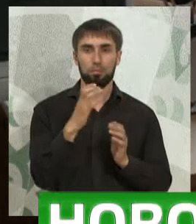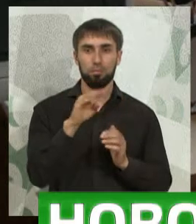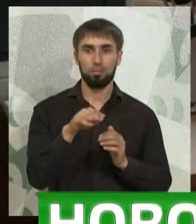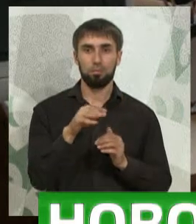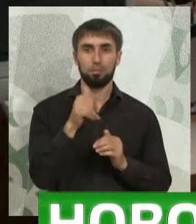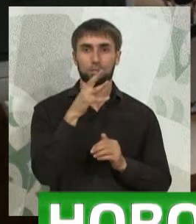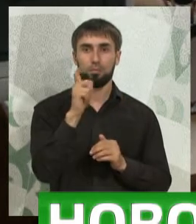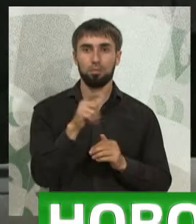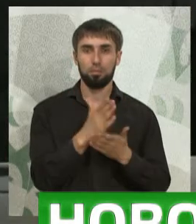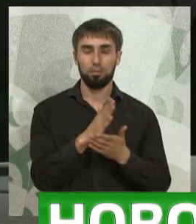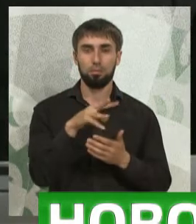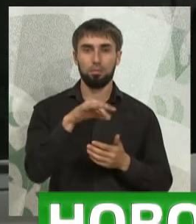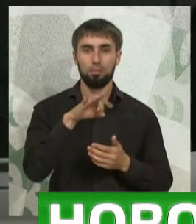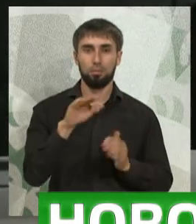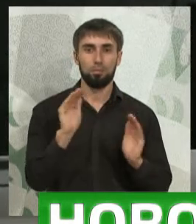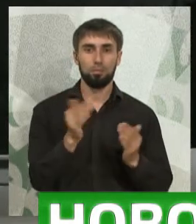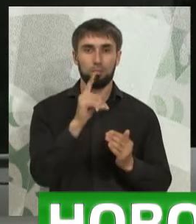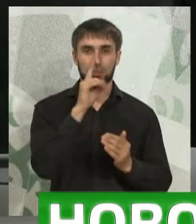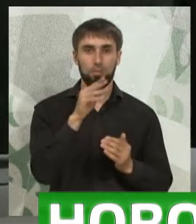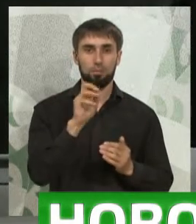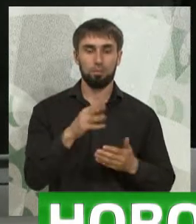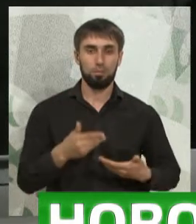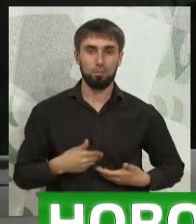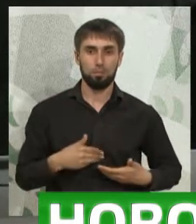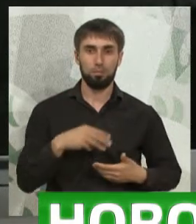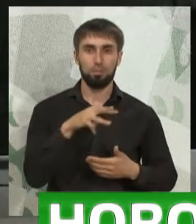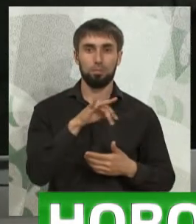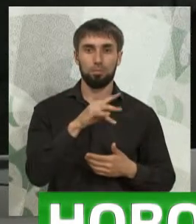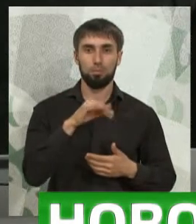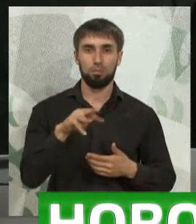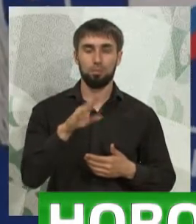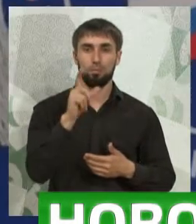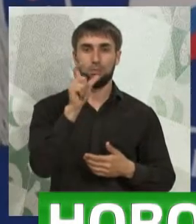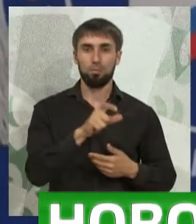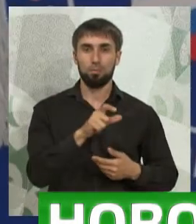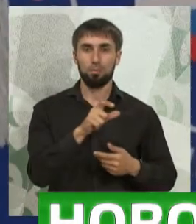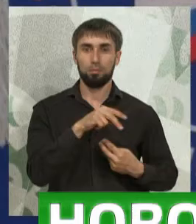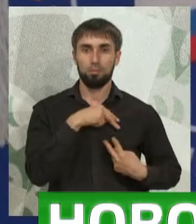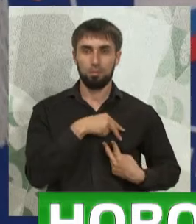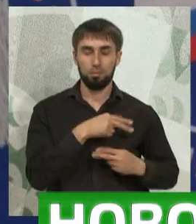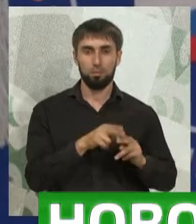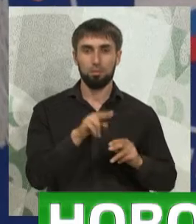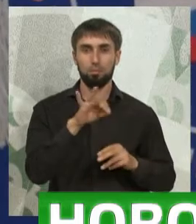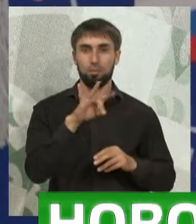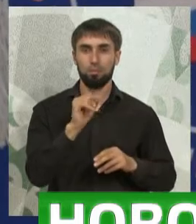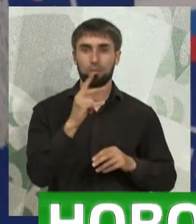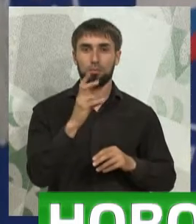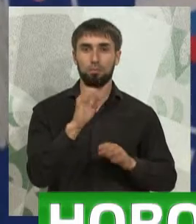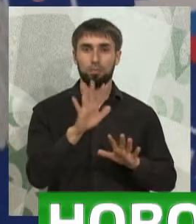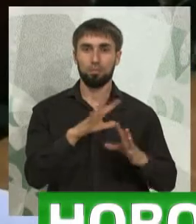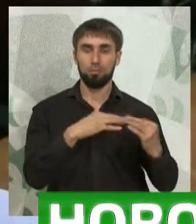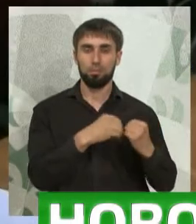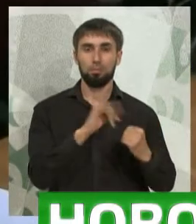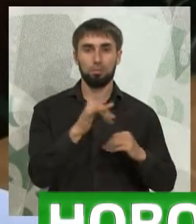согласно которой МРОТ не будет меньше величины прожиточного минимума. Ведь человек труда – это опора не только своей семьи, но и народа. А